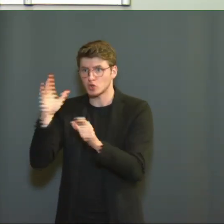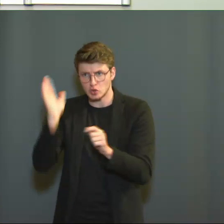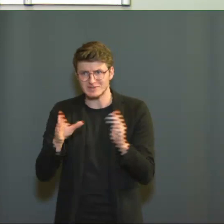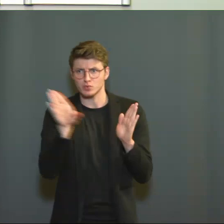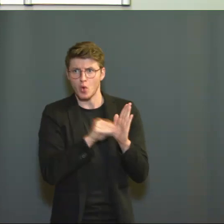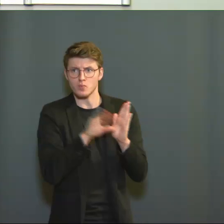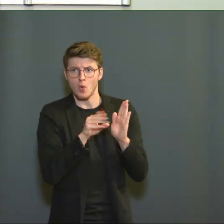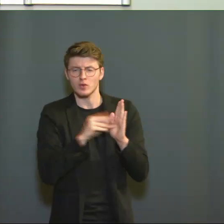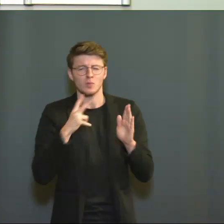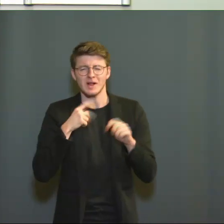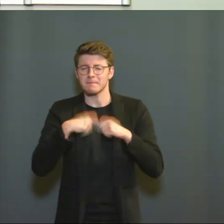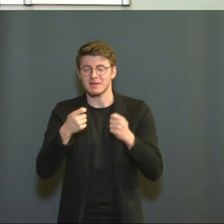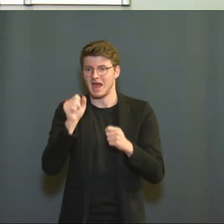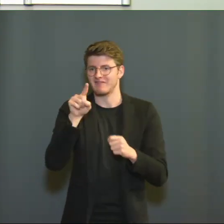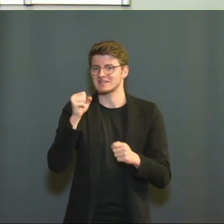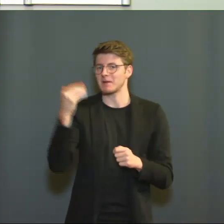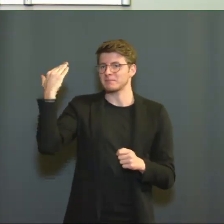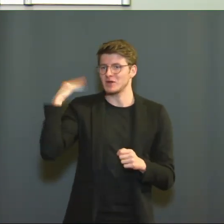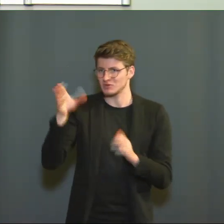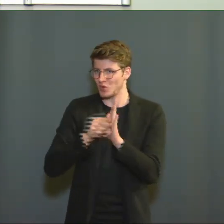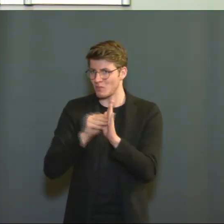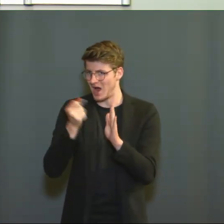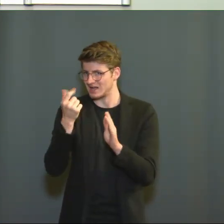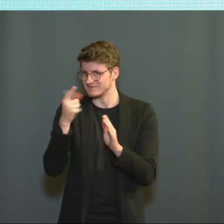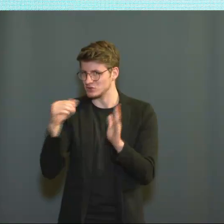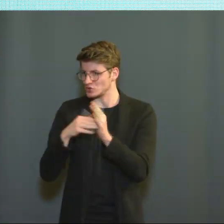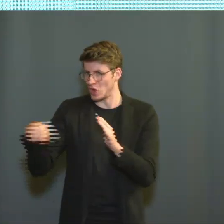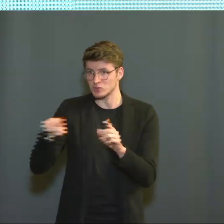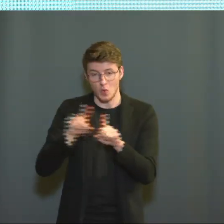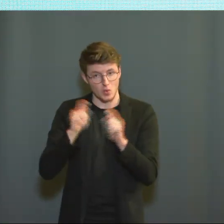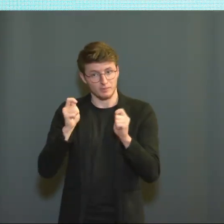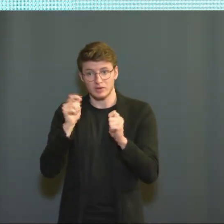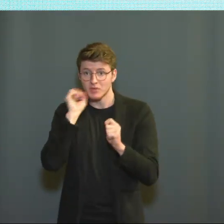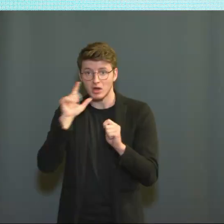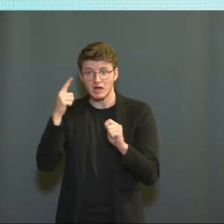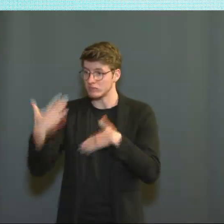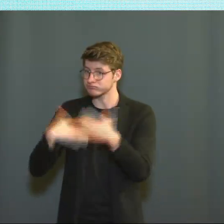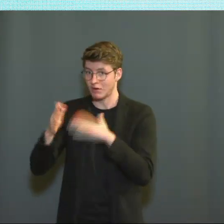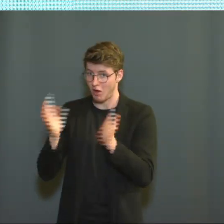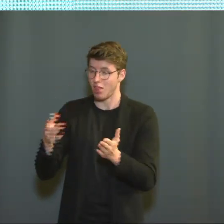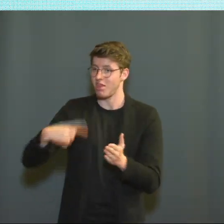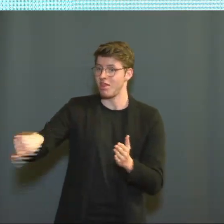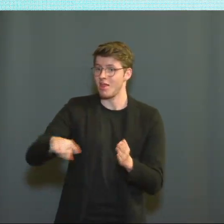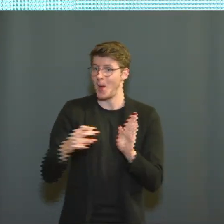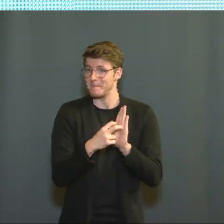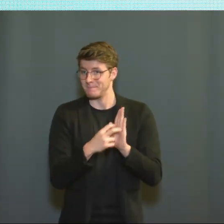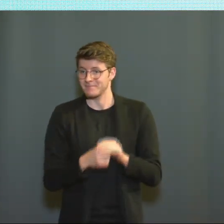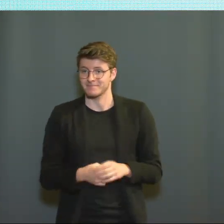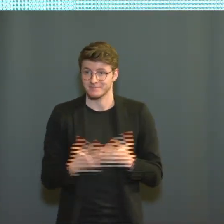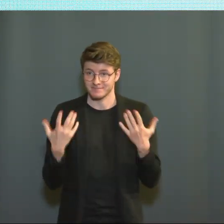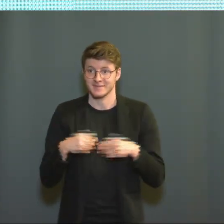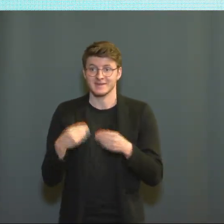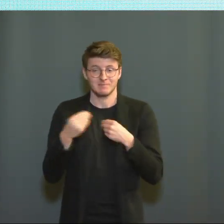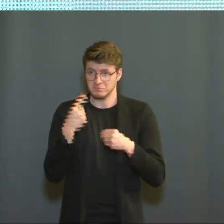11 september en hem dus gebruikt in hun dagelijkse leven. We krijgen een score van 4 op